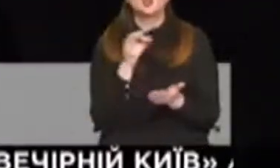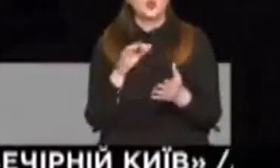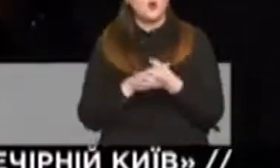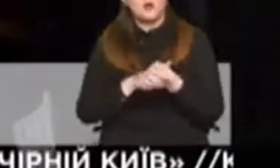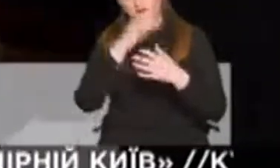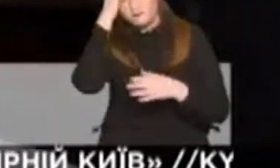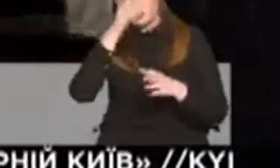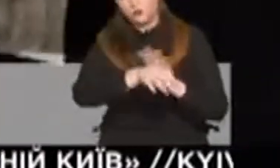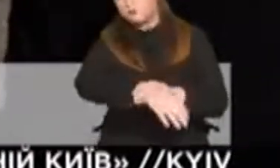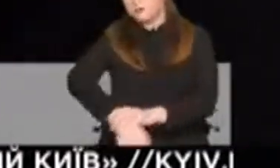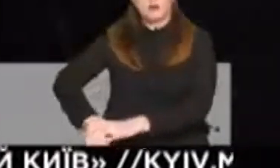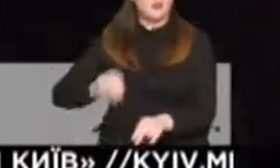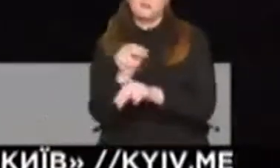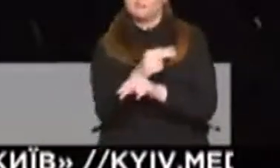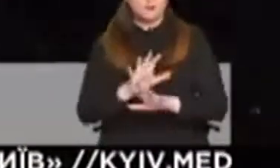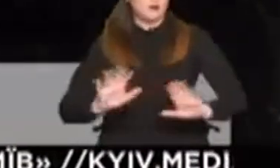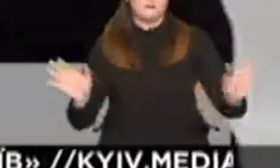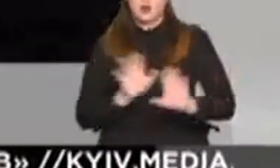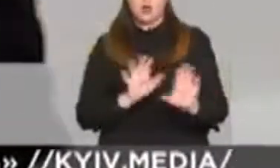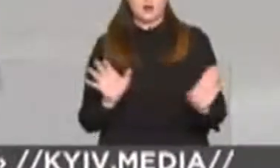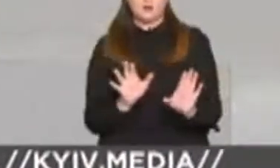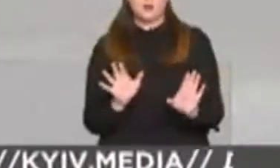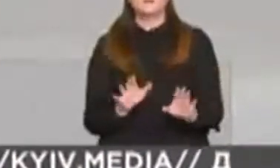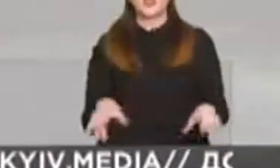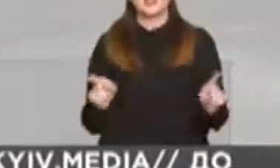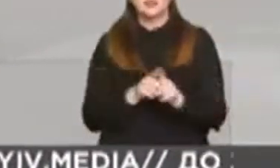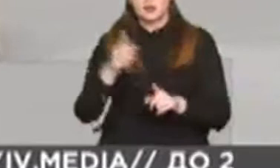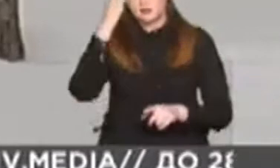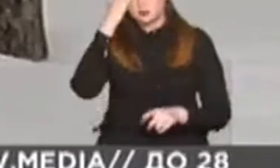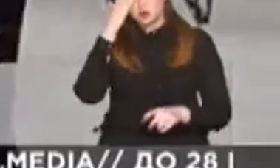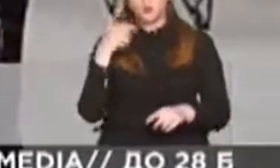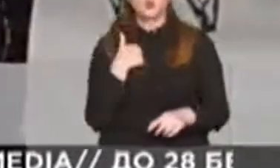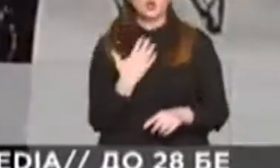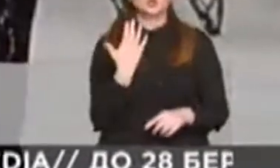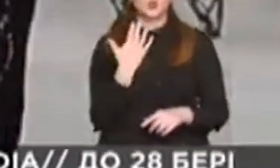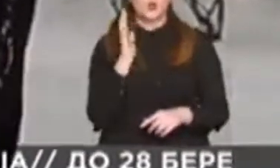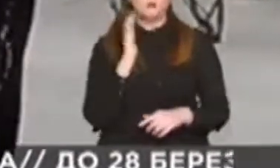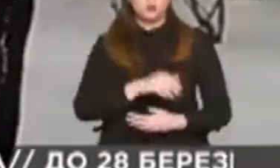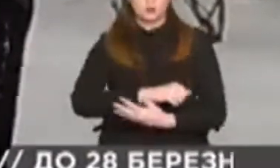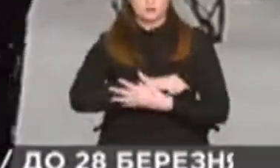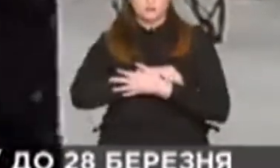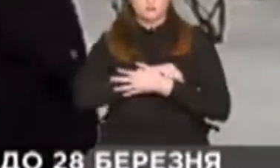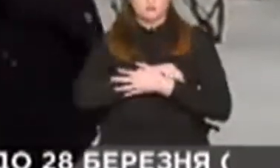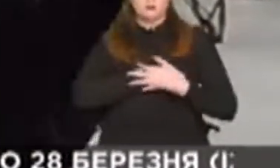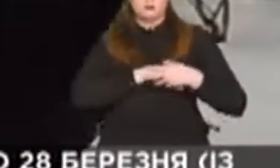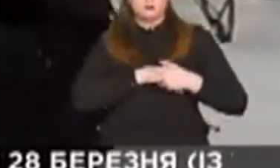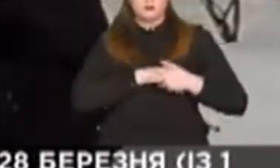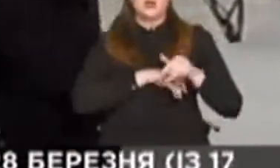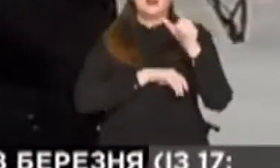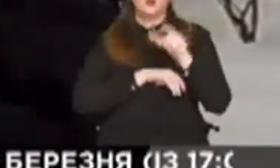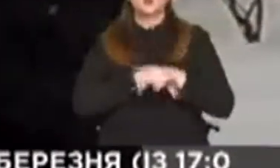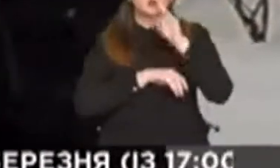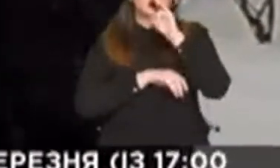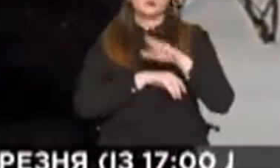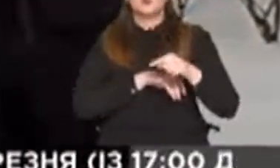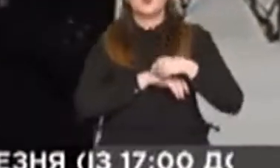вирівнюємо, нічого не виправляємо. Ось таким чином у нас рука буде прижата до тулуба, і людина не